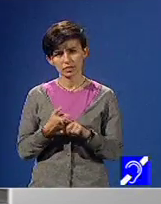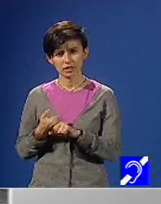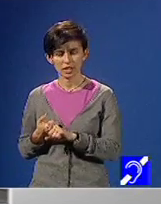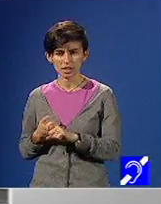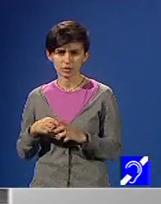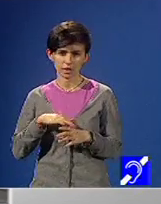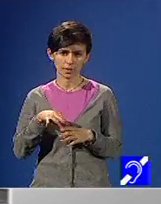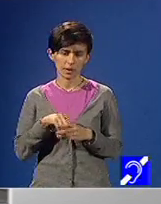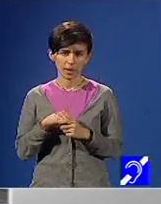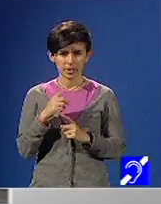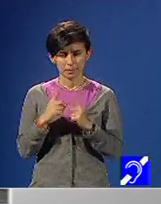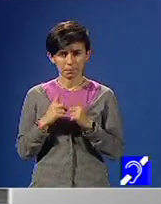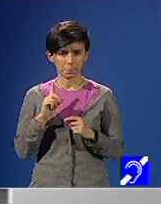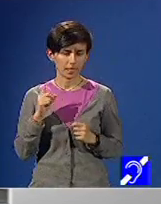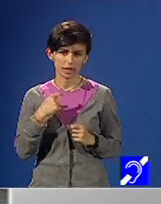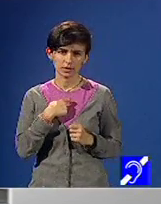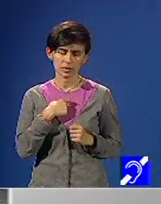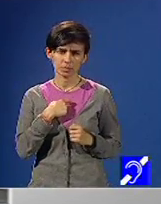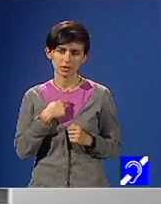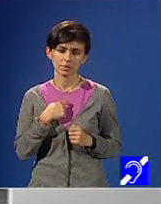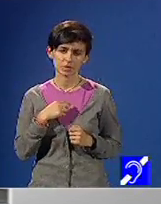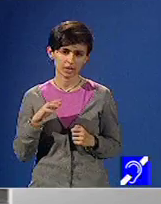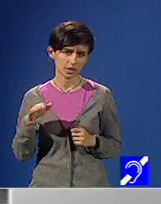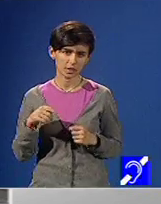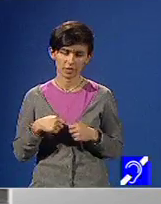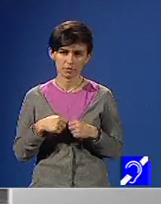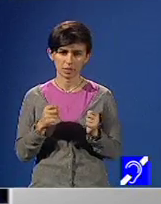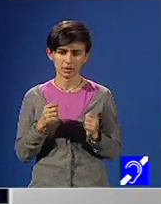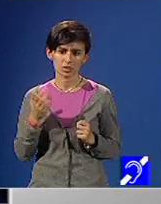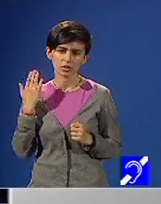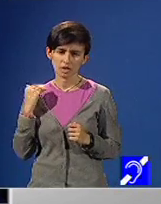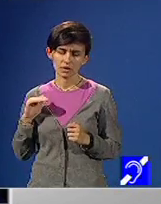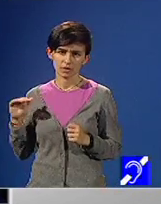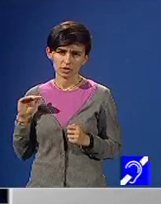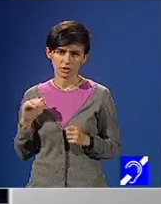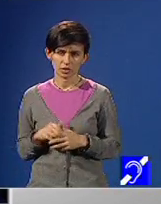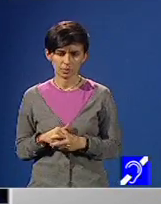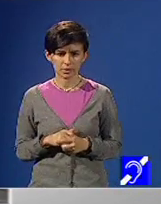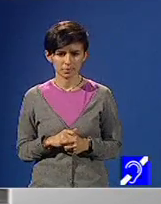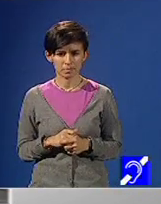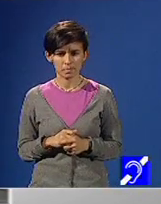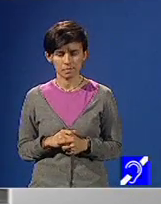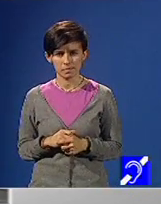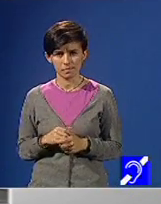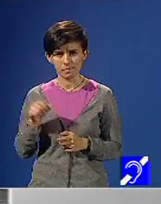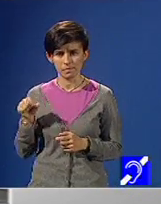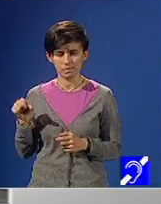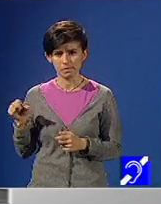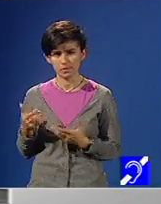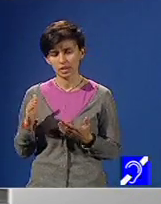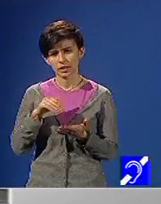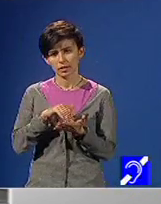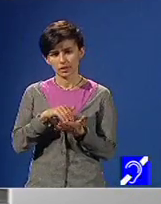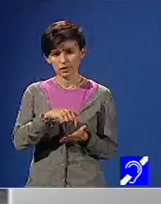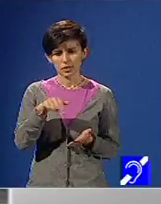putem permite să îi avem pe toți foștii noștri copii, cel puțin cei care au nevoie de noi, am dorit